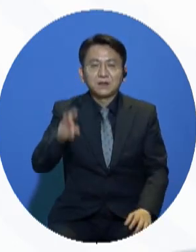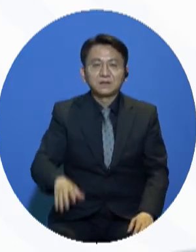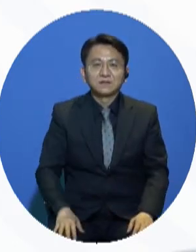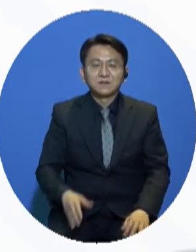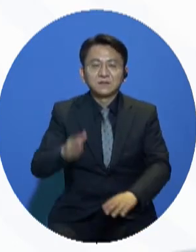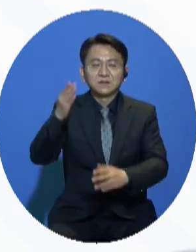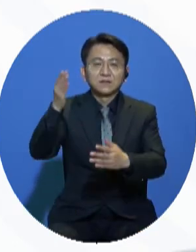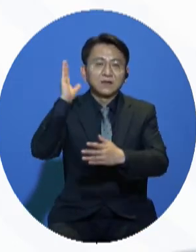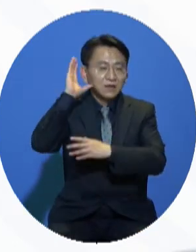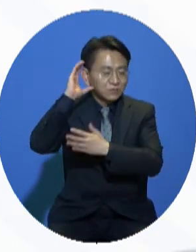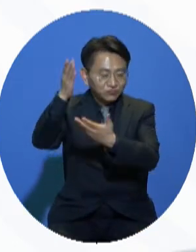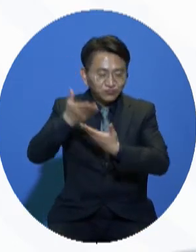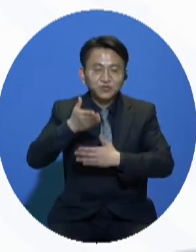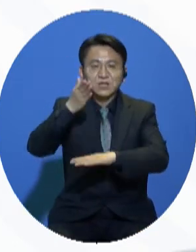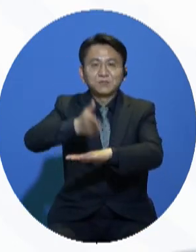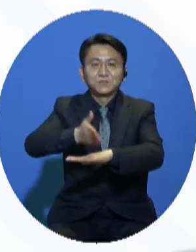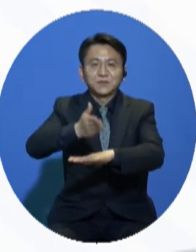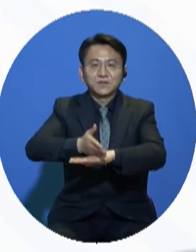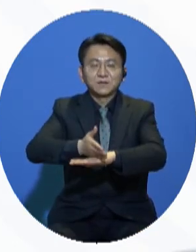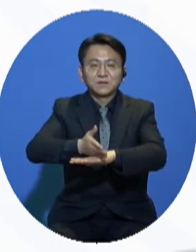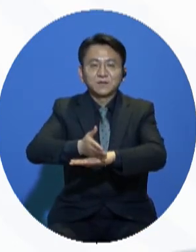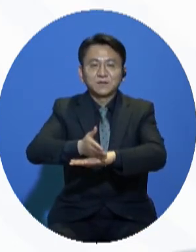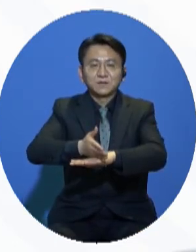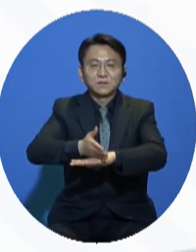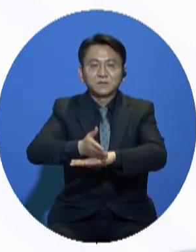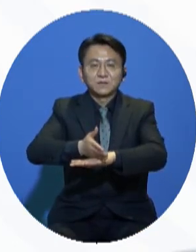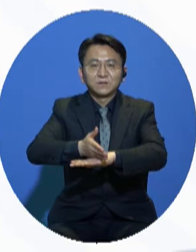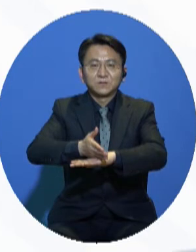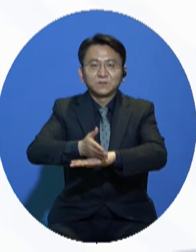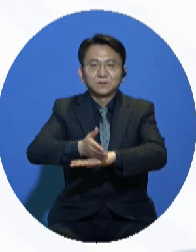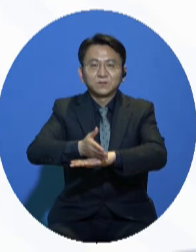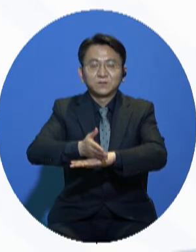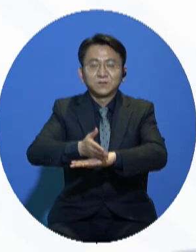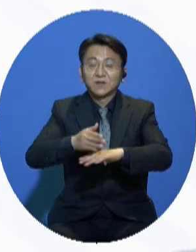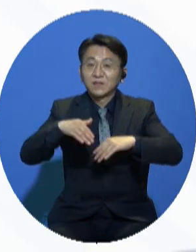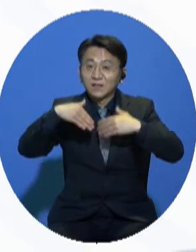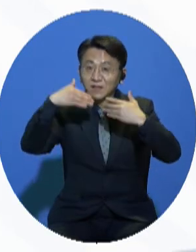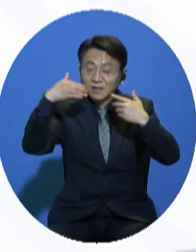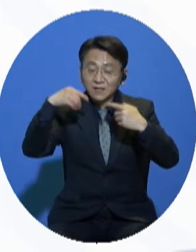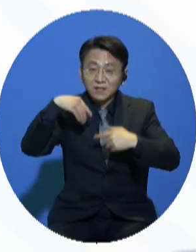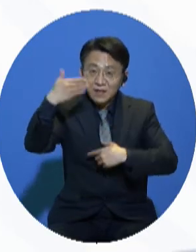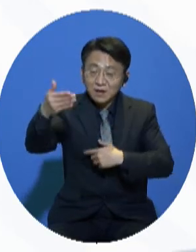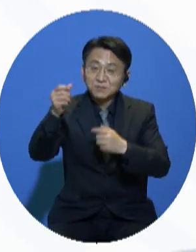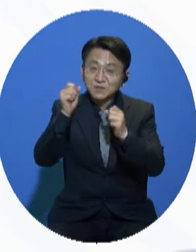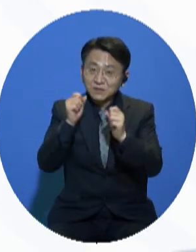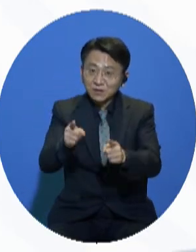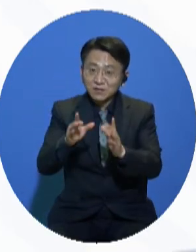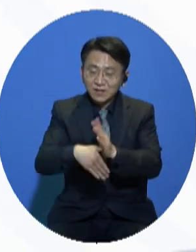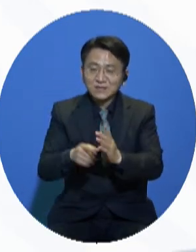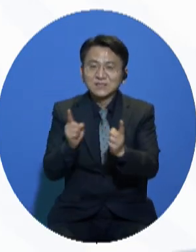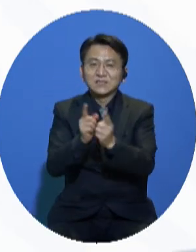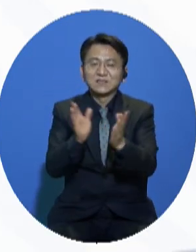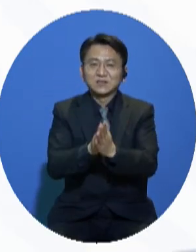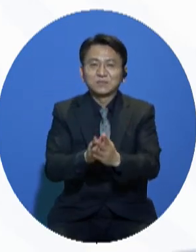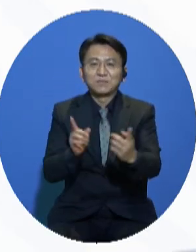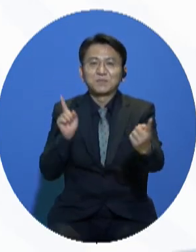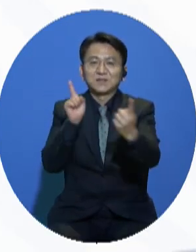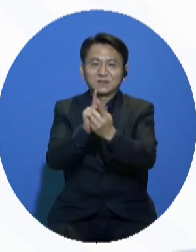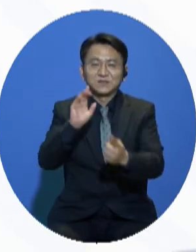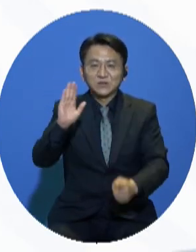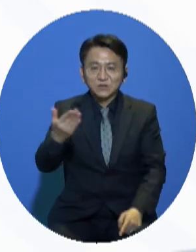경청해 주셔서 감사드리고 다음 기회에 직접 뵙게